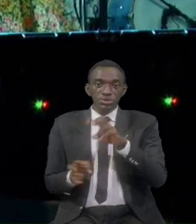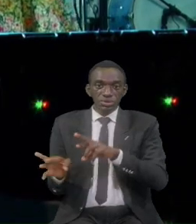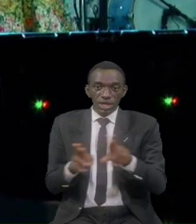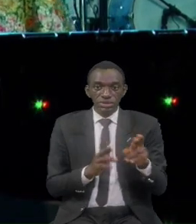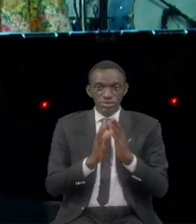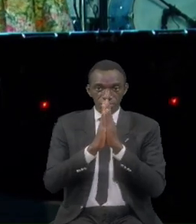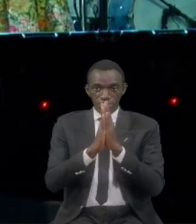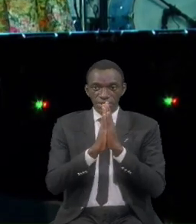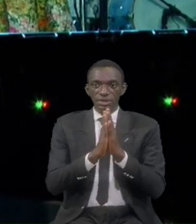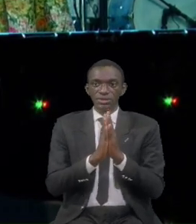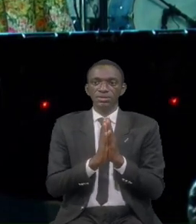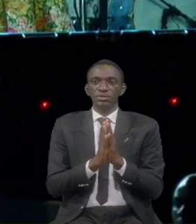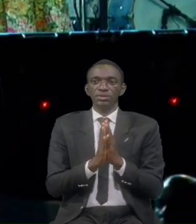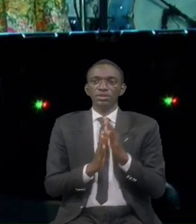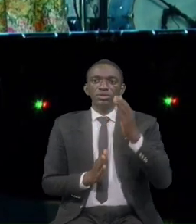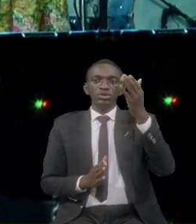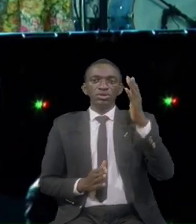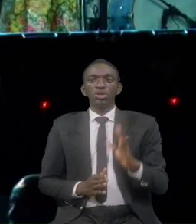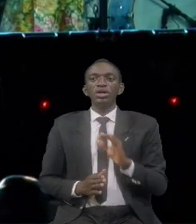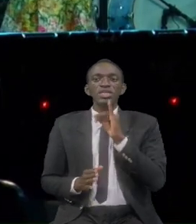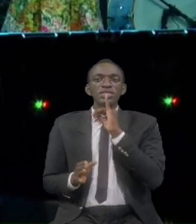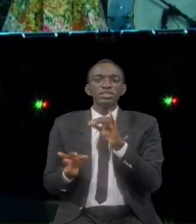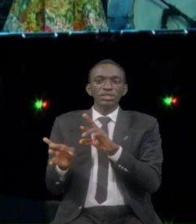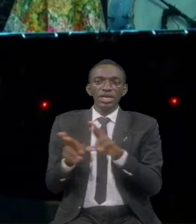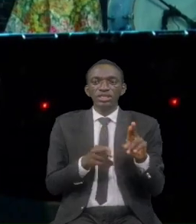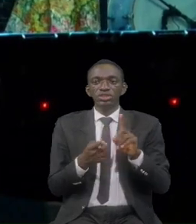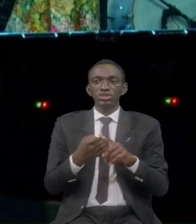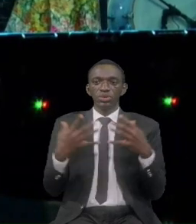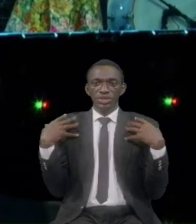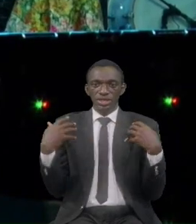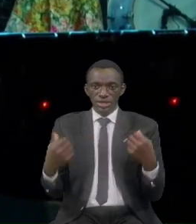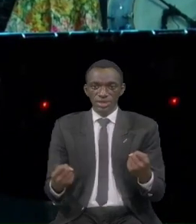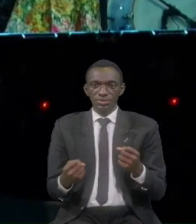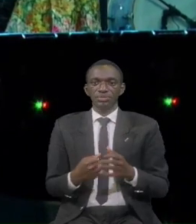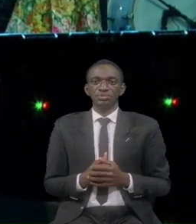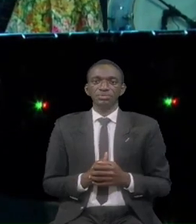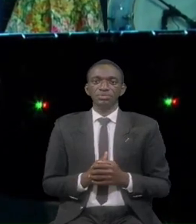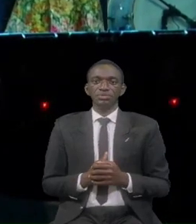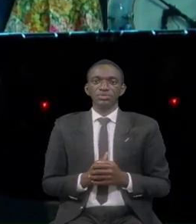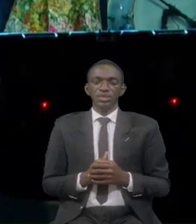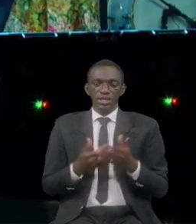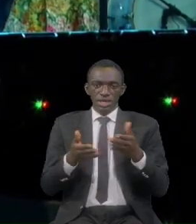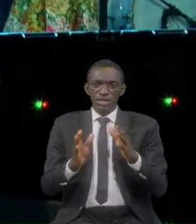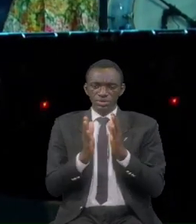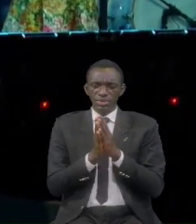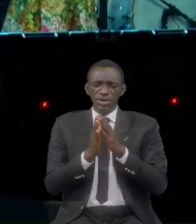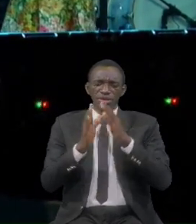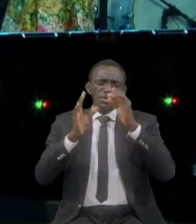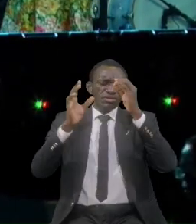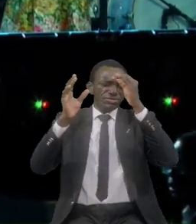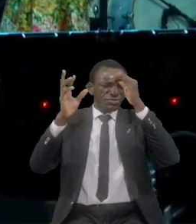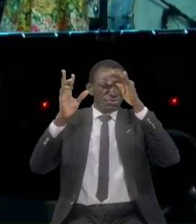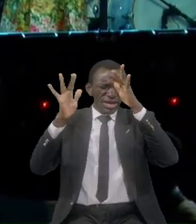pag-amo. God is ready to heal. Ang Diyos andam sa pag-ayo. Father, in Jesus'